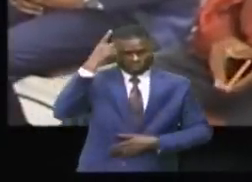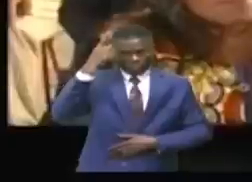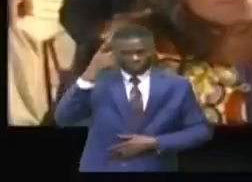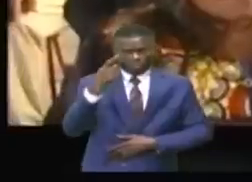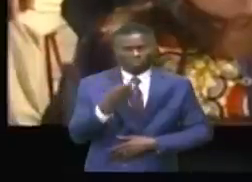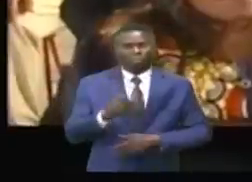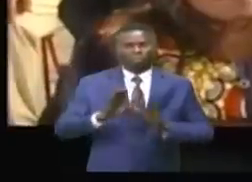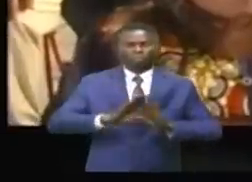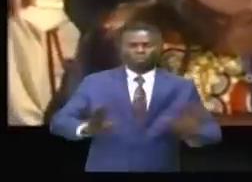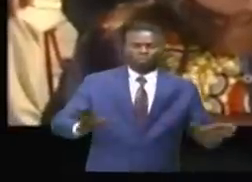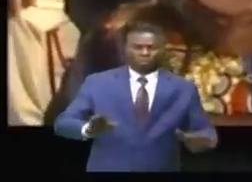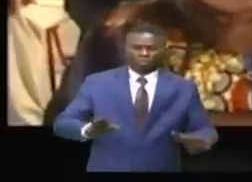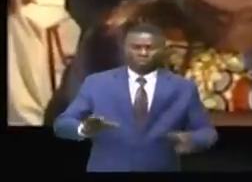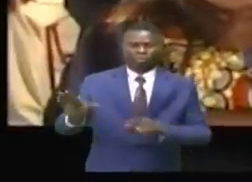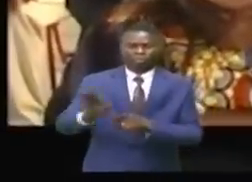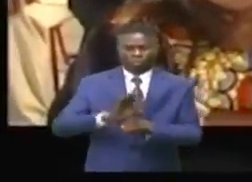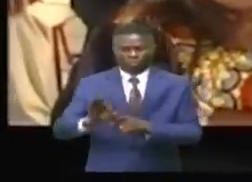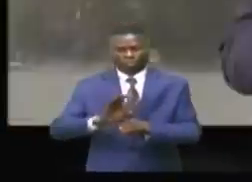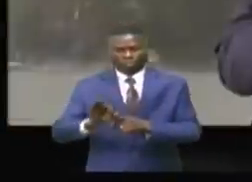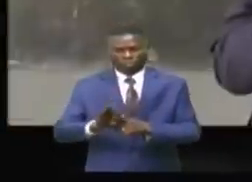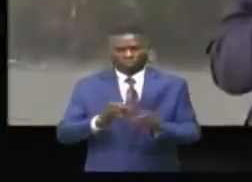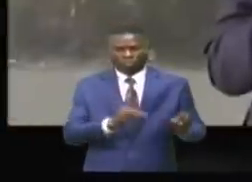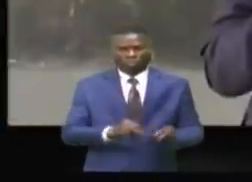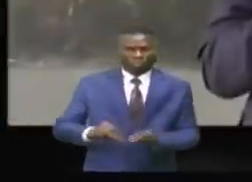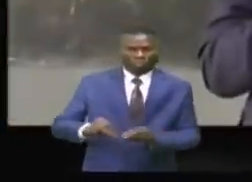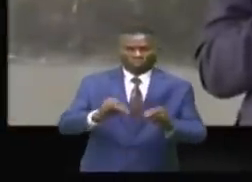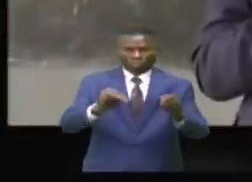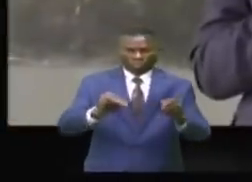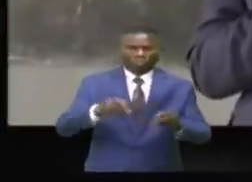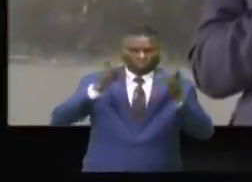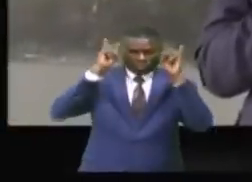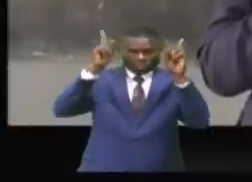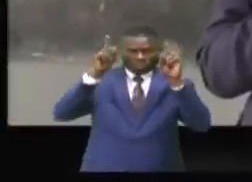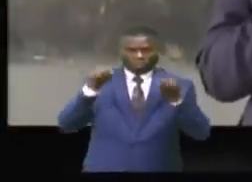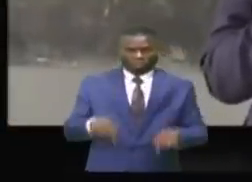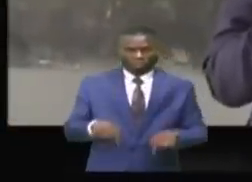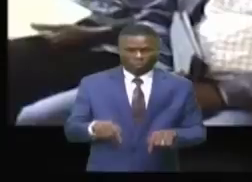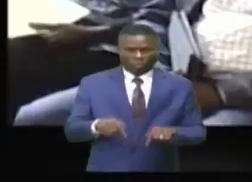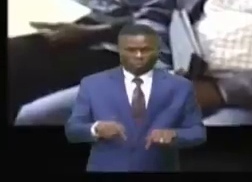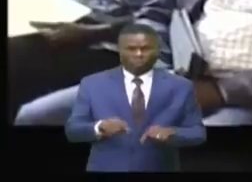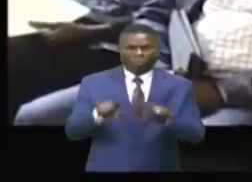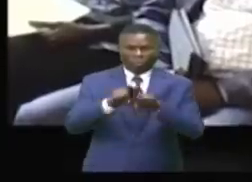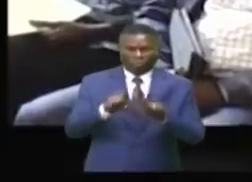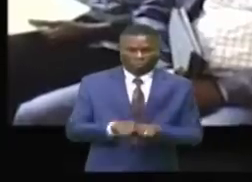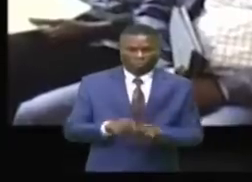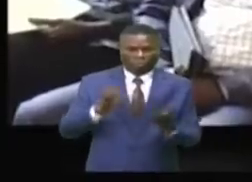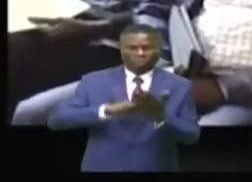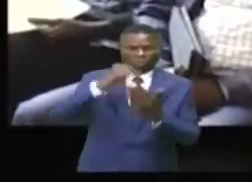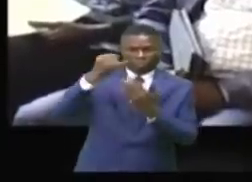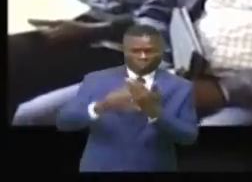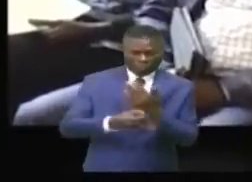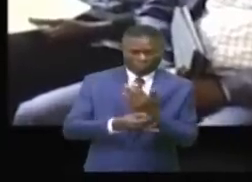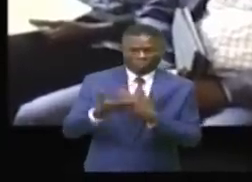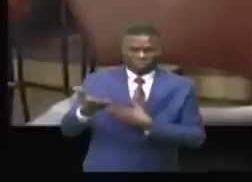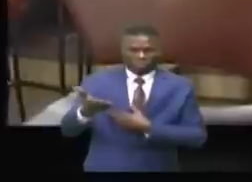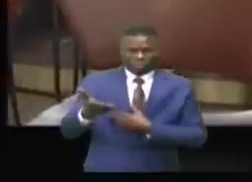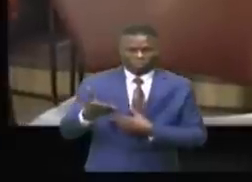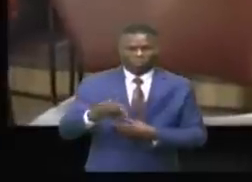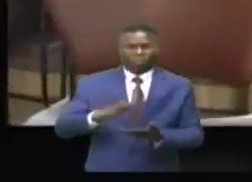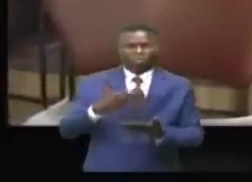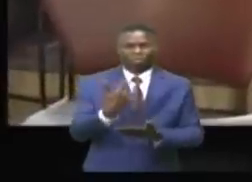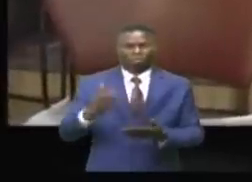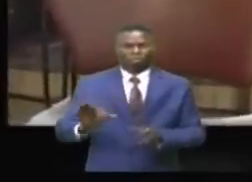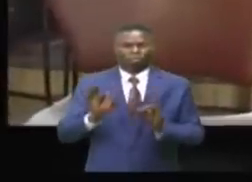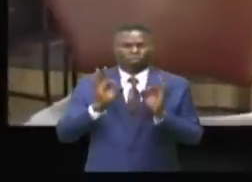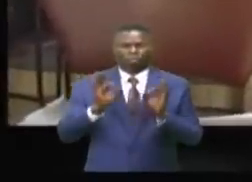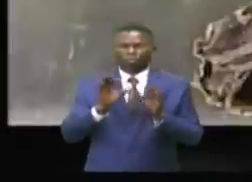référentiels des compétences de formation, les méthodes de pédagogie active, le tutorat et le projet tutoré, des notions qui étaient